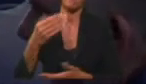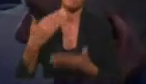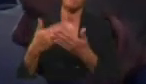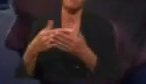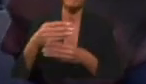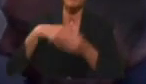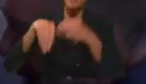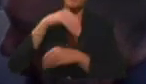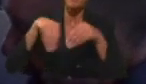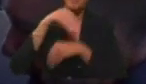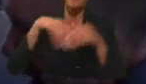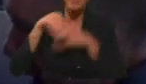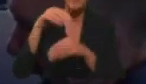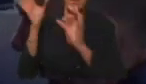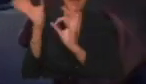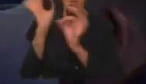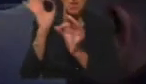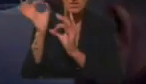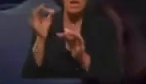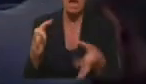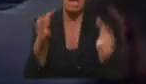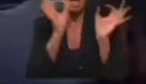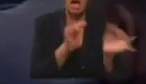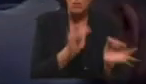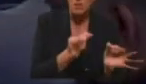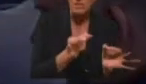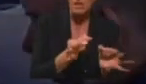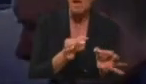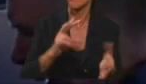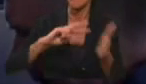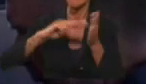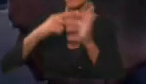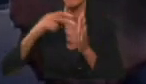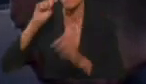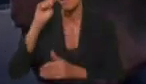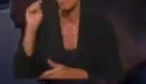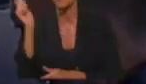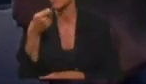zaczyna działać w ten sposób, że rozkład jazdy jest aktualizowany, ale nie w planerze podróży.